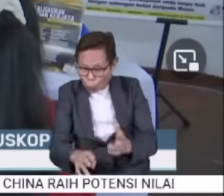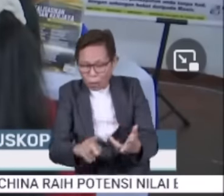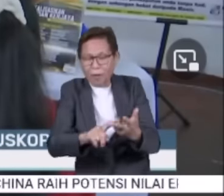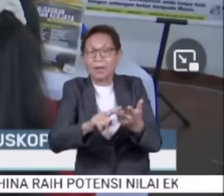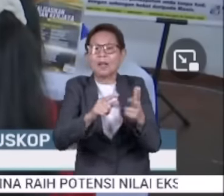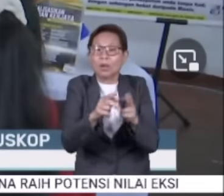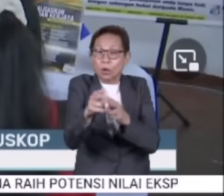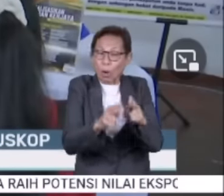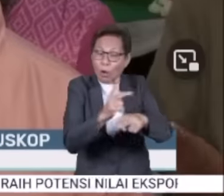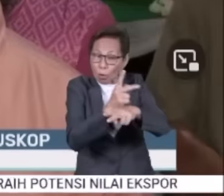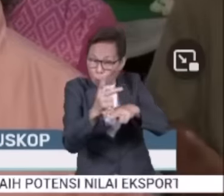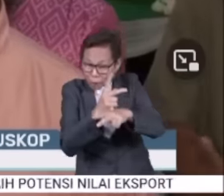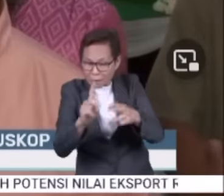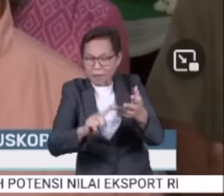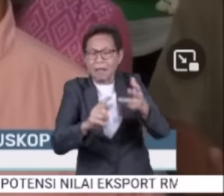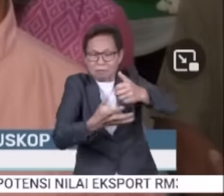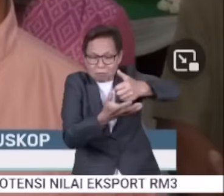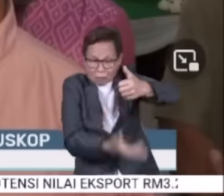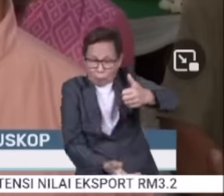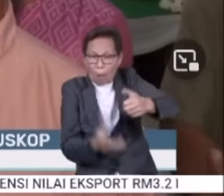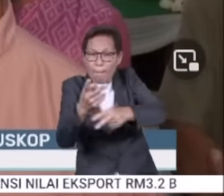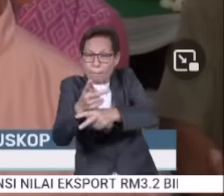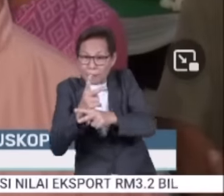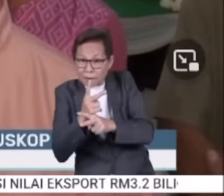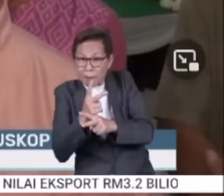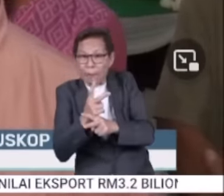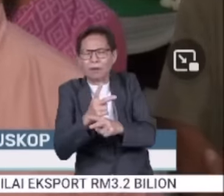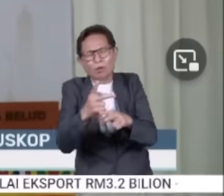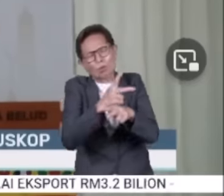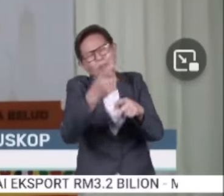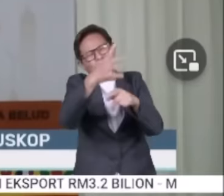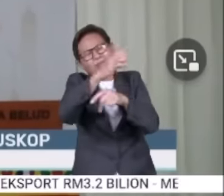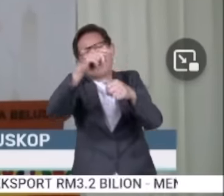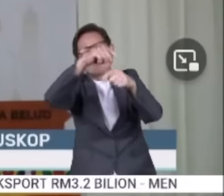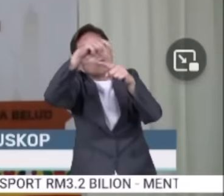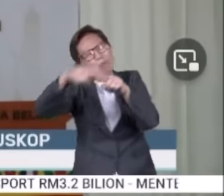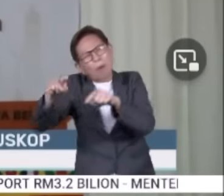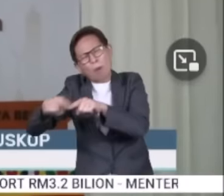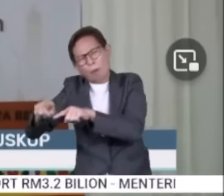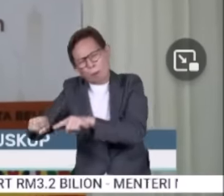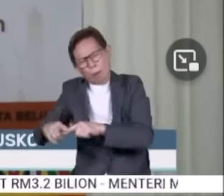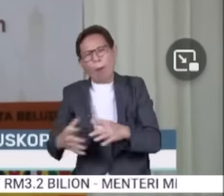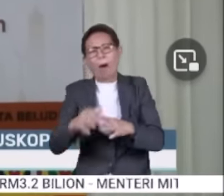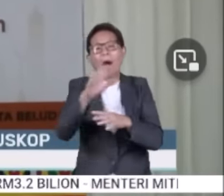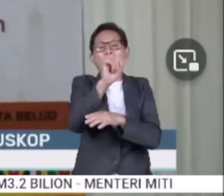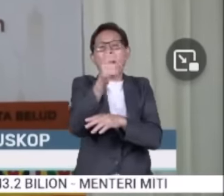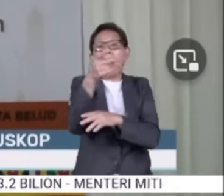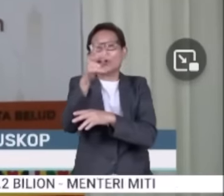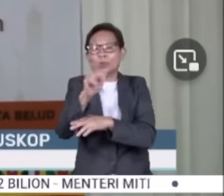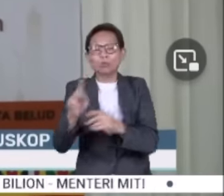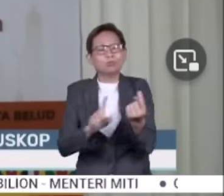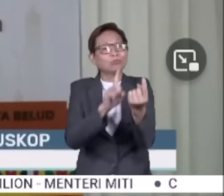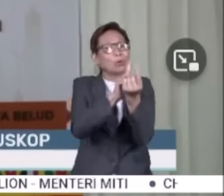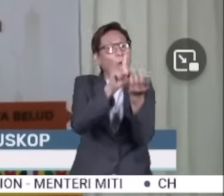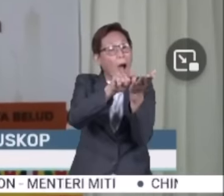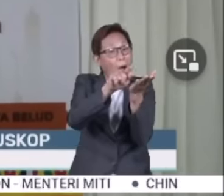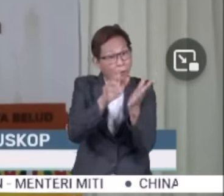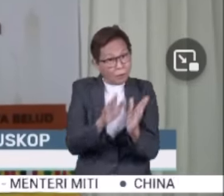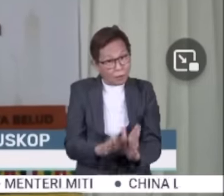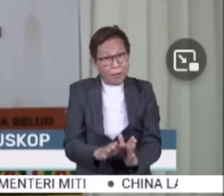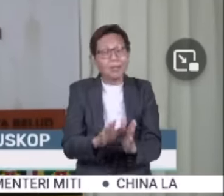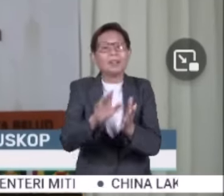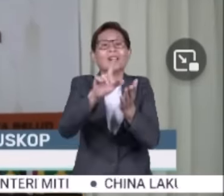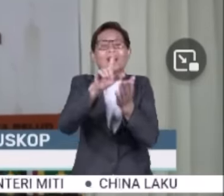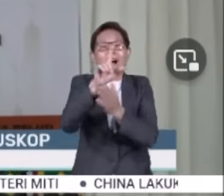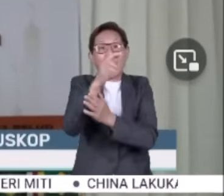geran koperasi, tabung pinjaman koperasi dan sebagainya. Beliau yang juga adun kedamaian ditemui RTM dalam